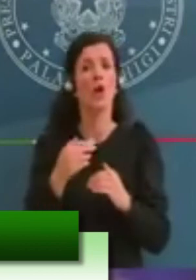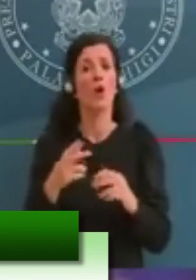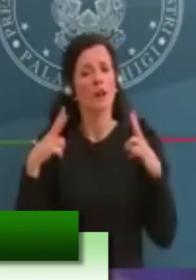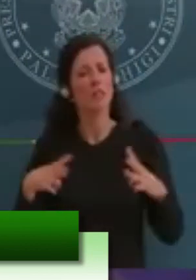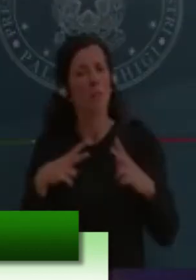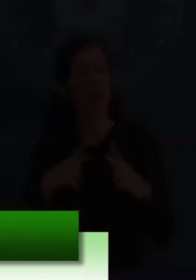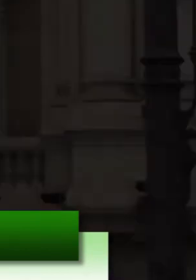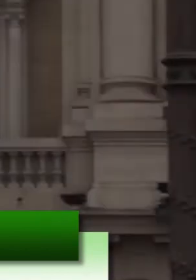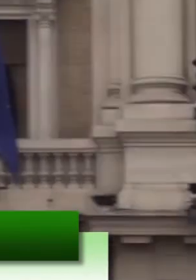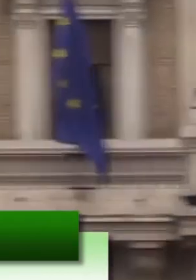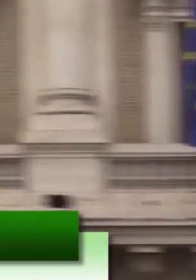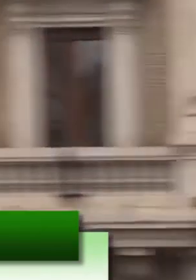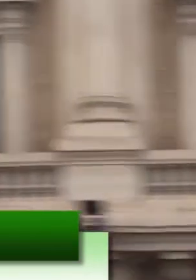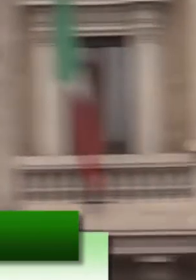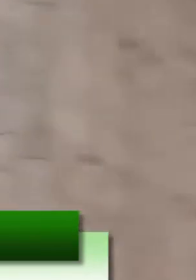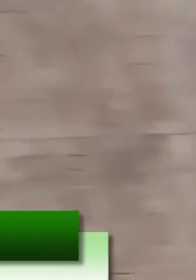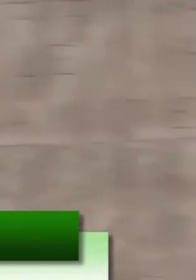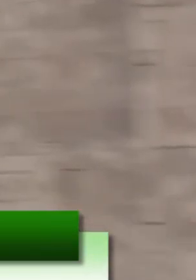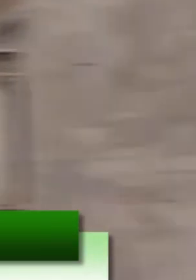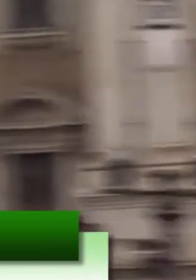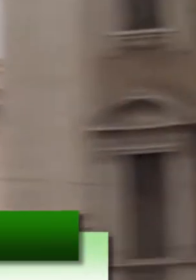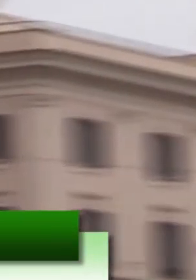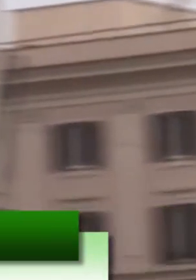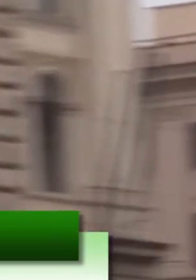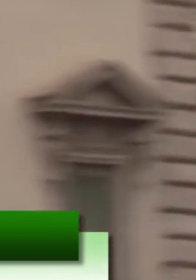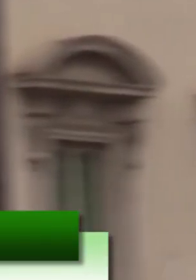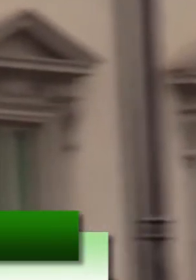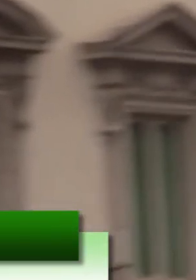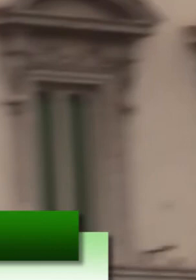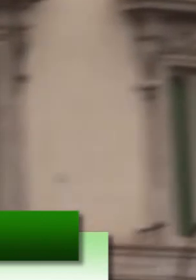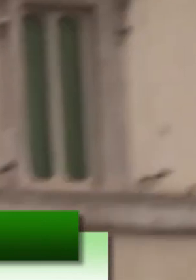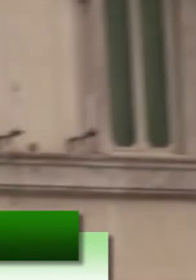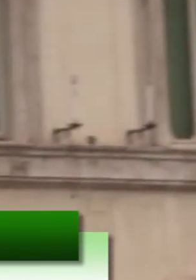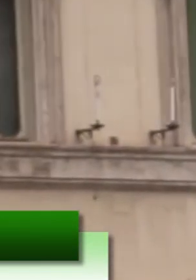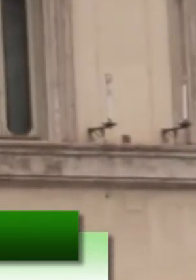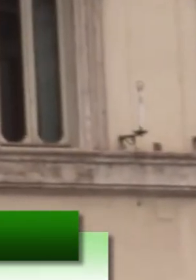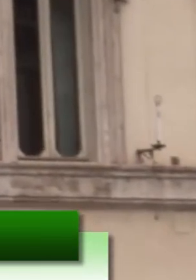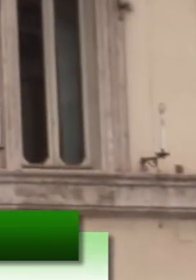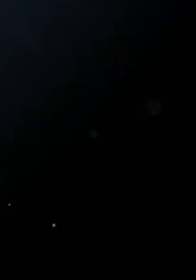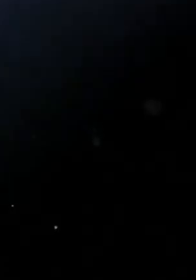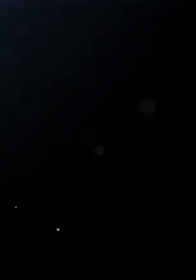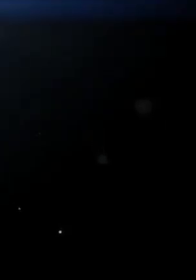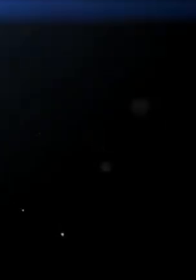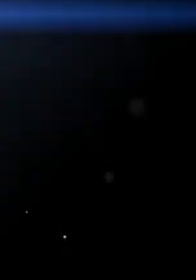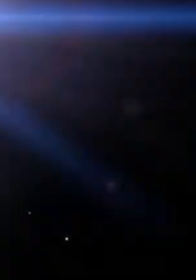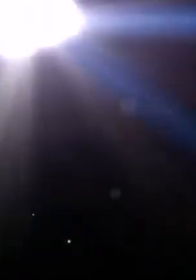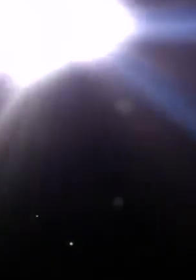seconda tensioni con le regioni che esprimono rammarico per il metodo con cui è stato approvato il decreto